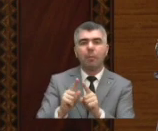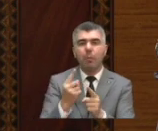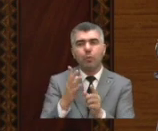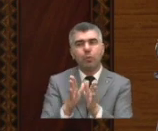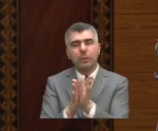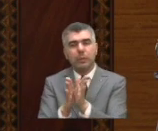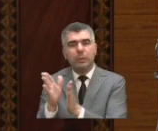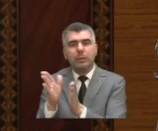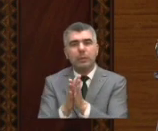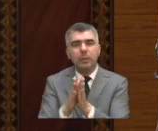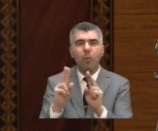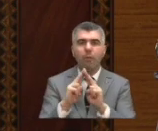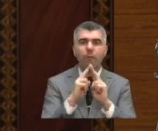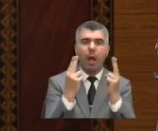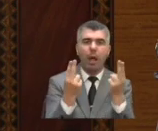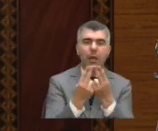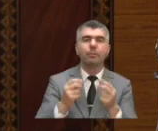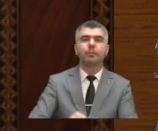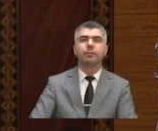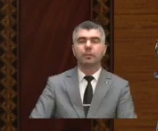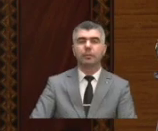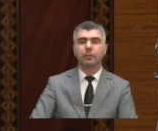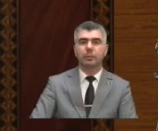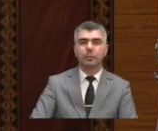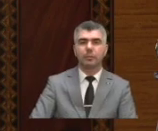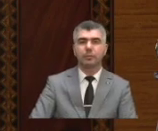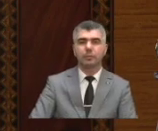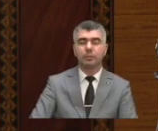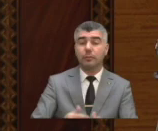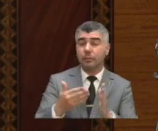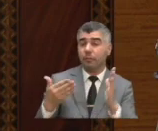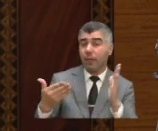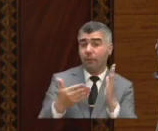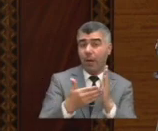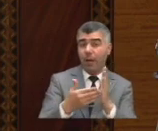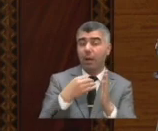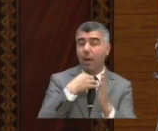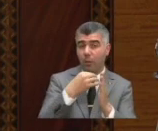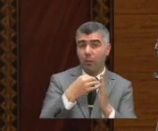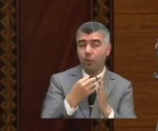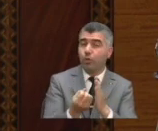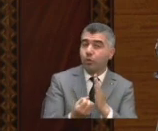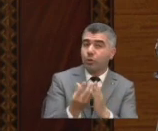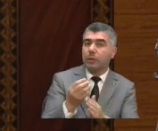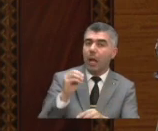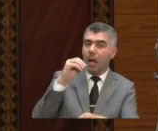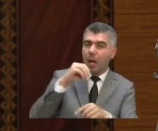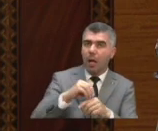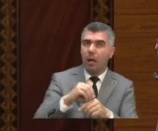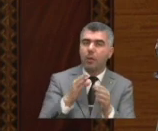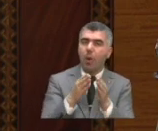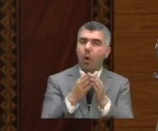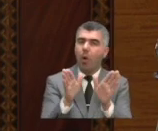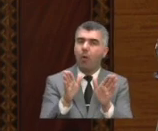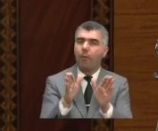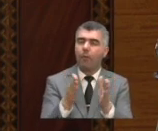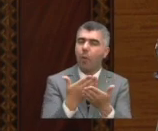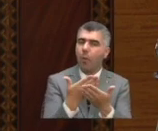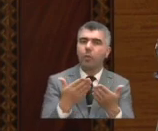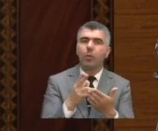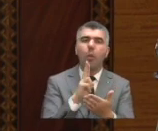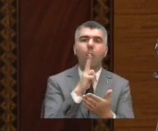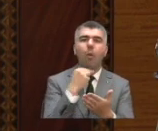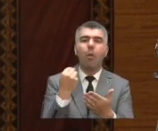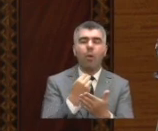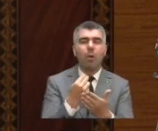القاري والدولي وختاما نؤكد مجددا الانفتاح الكامل للحكومه على